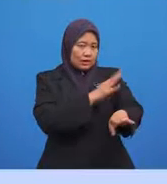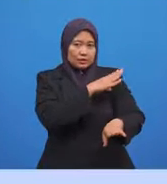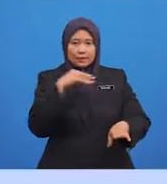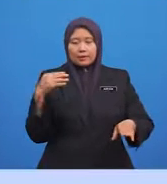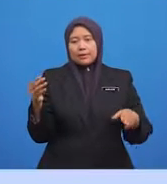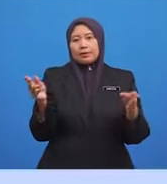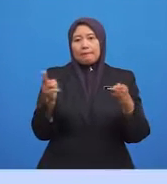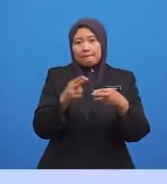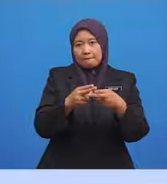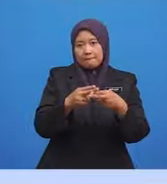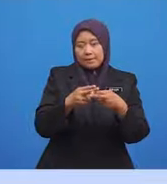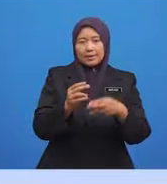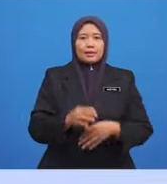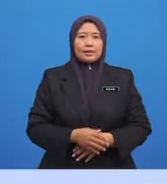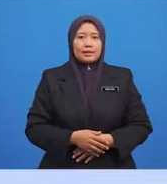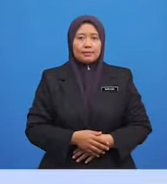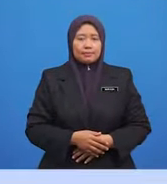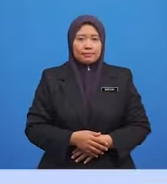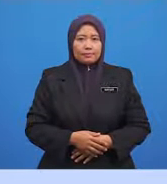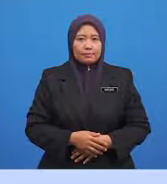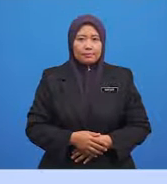Seterusnya, jom lihat paparan ini.